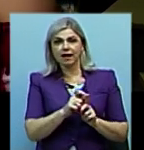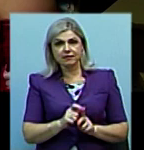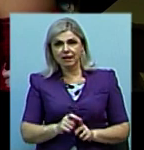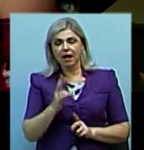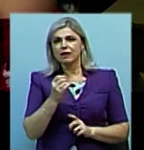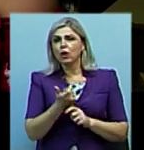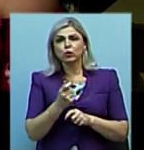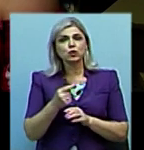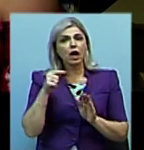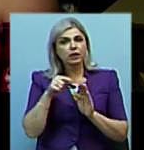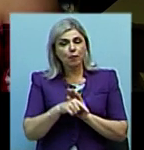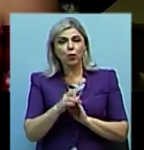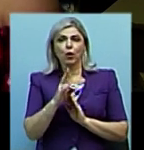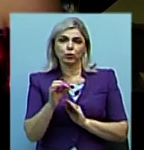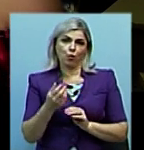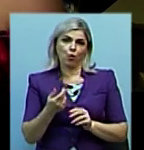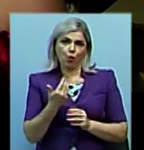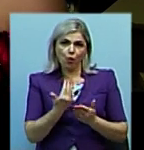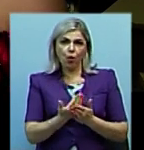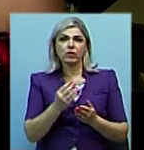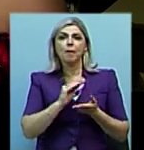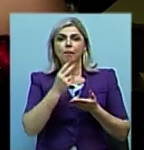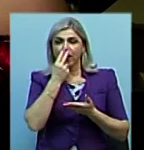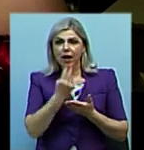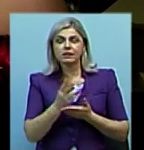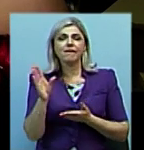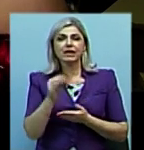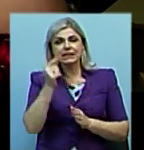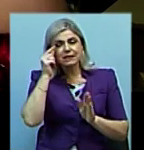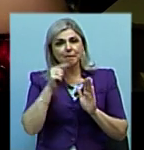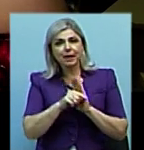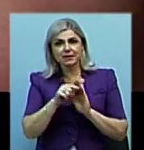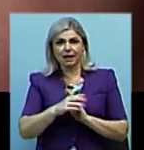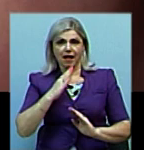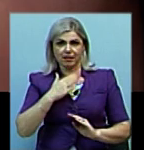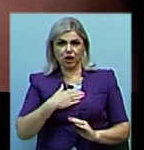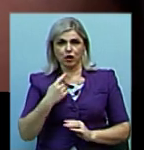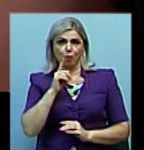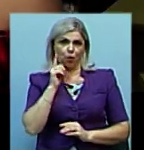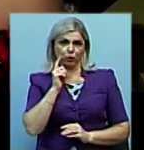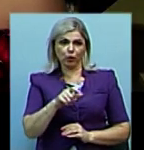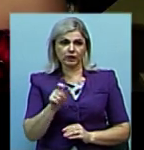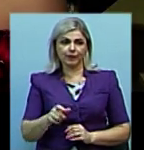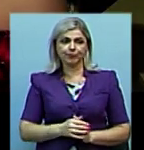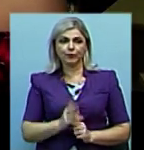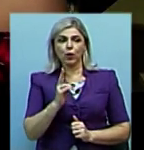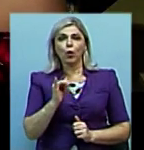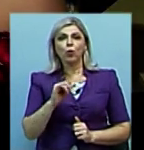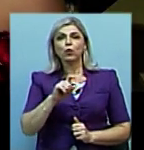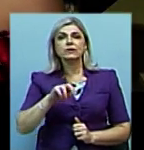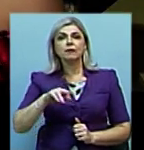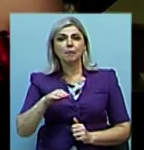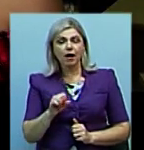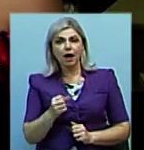дуже глибокий, але він показує увесь сенс нашої молоді. Кузьма – це для